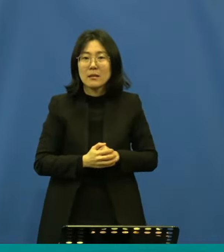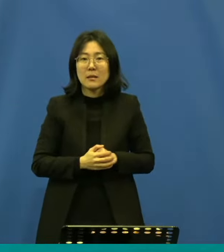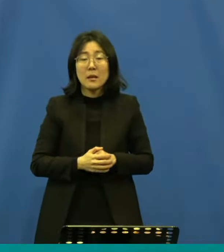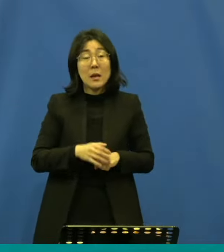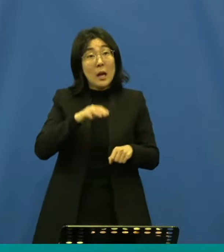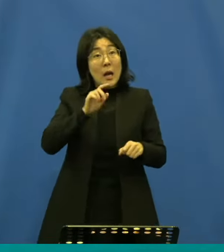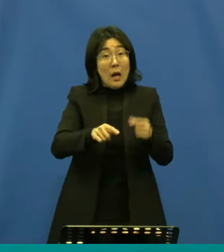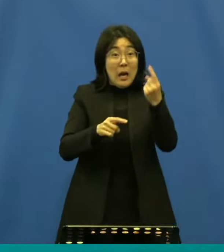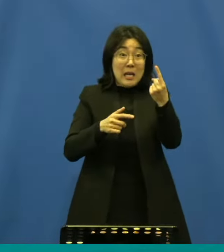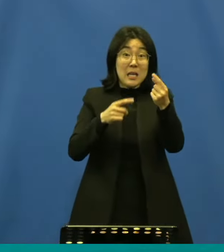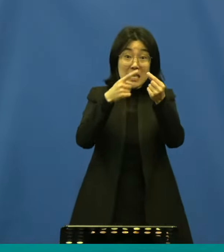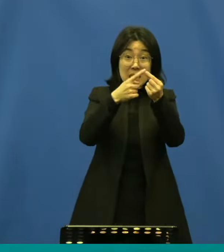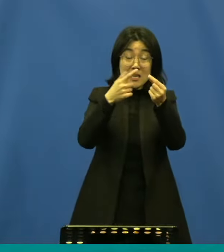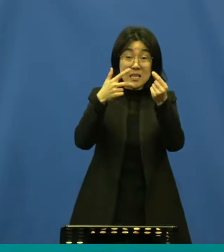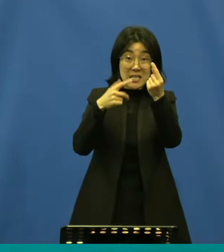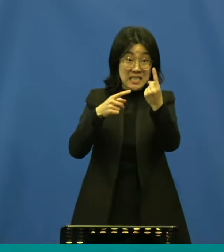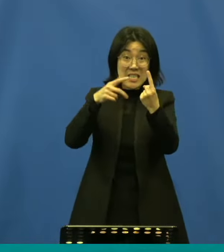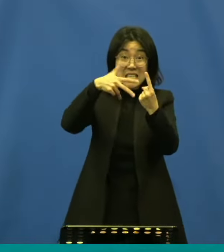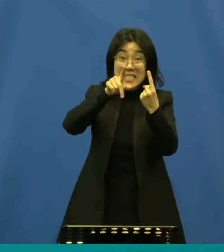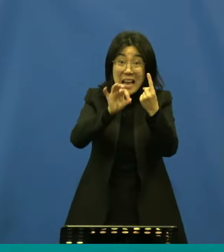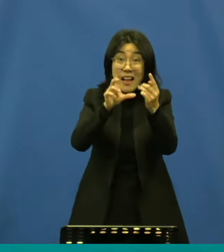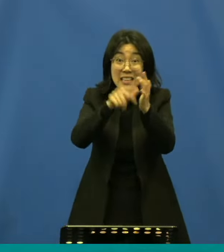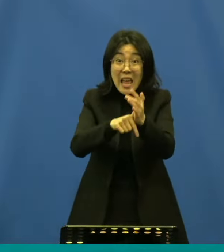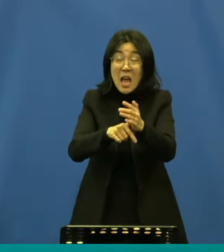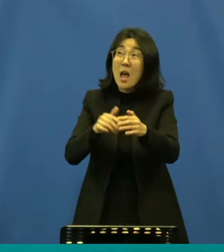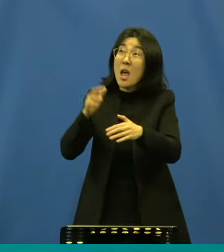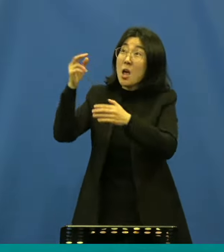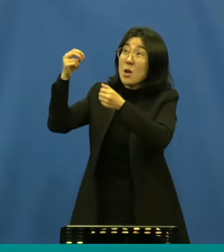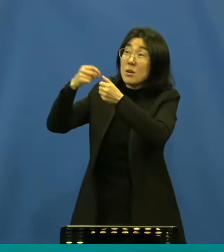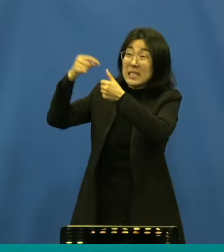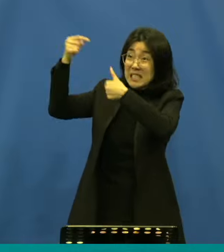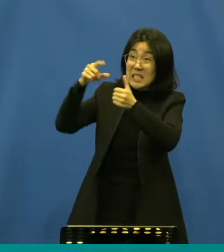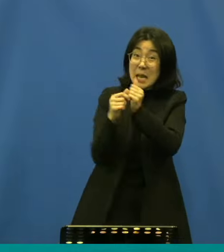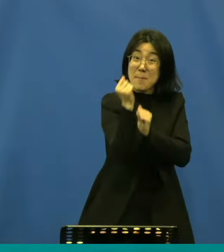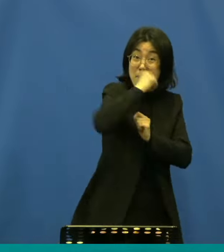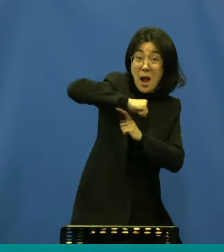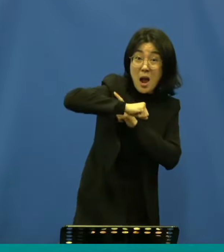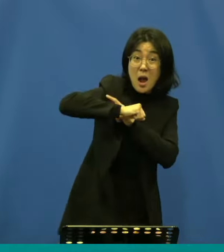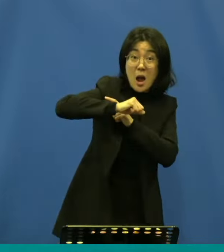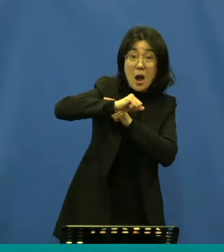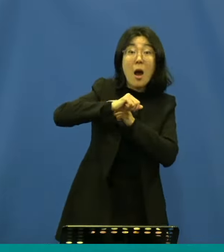여기서 왜라는 질문을 하게 되죠. 왜 이렇게 요나가 화가 나 있나?